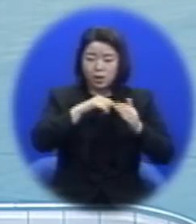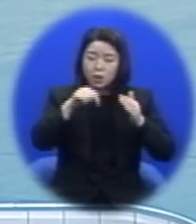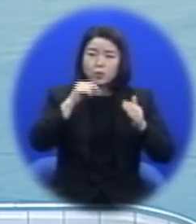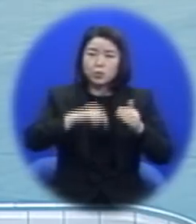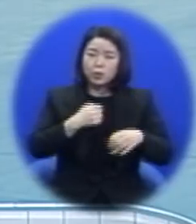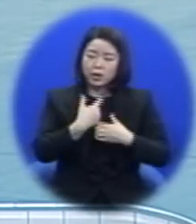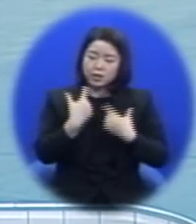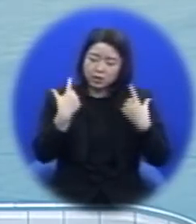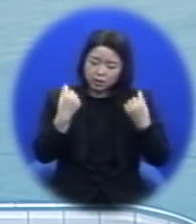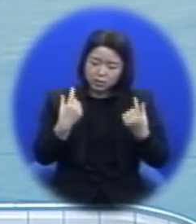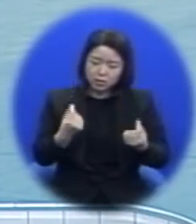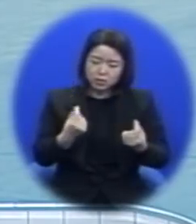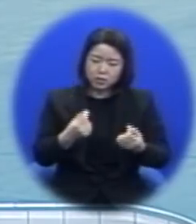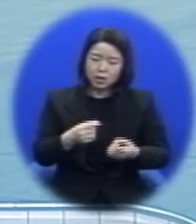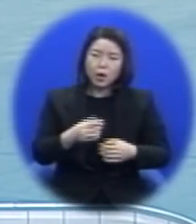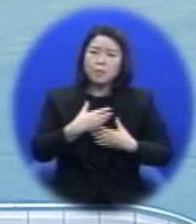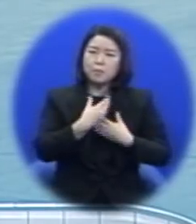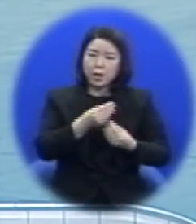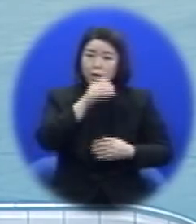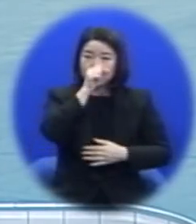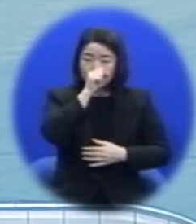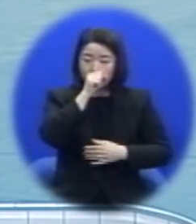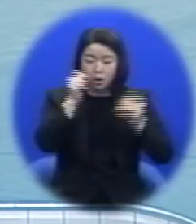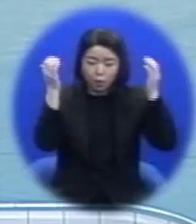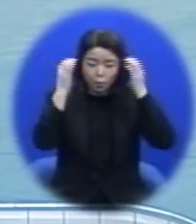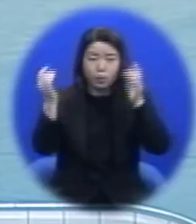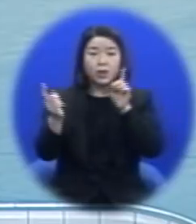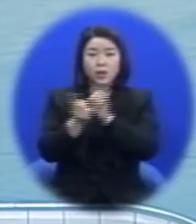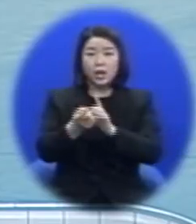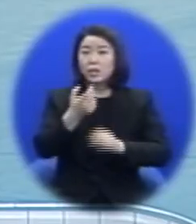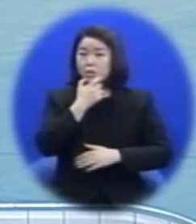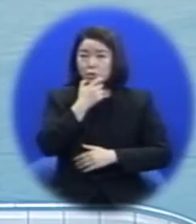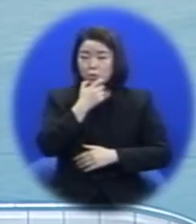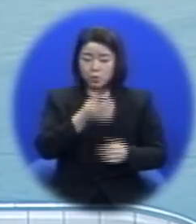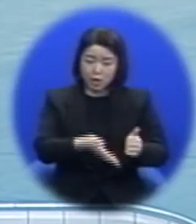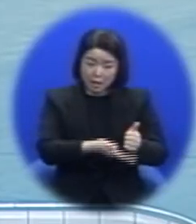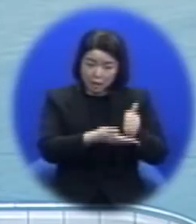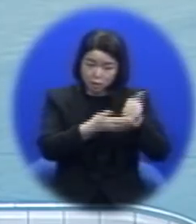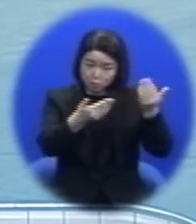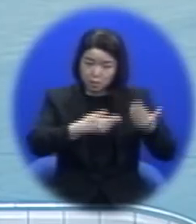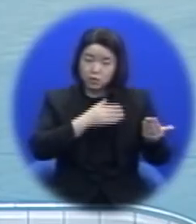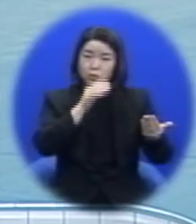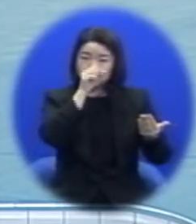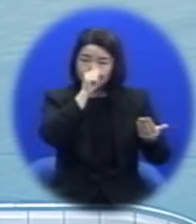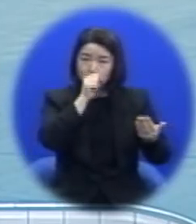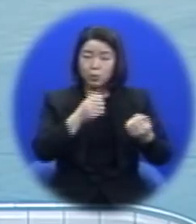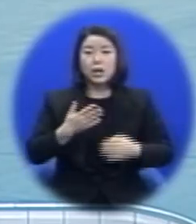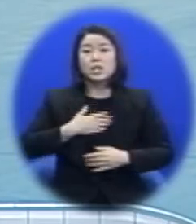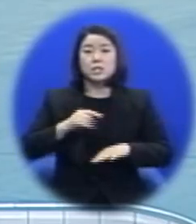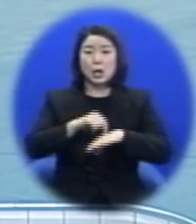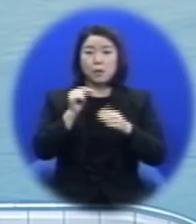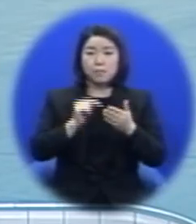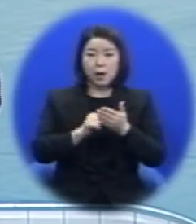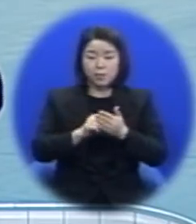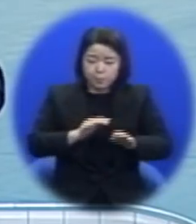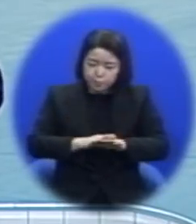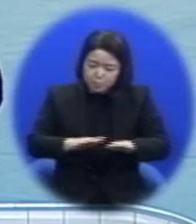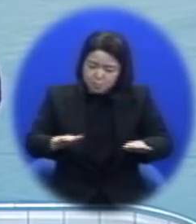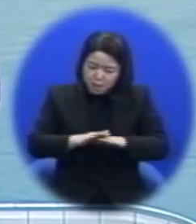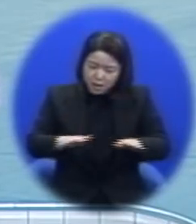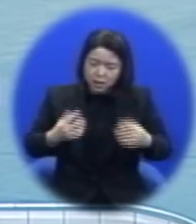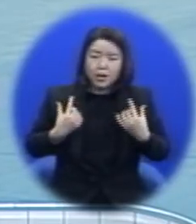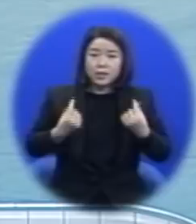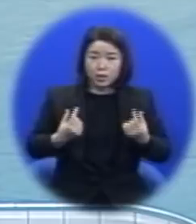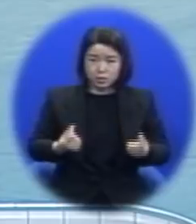좋고 고통, 고난당하는 것은 너무 싫고 대접받는 거 너무 좋고 그런 제 마음이